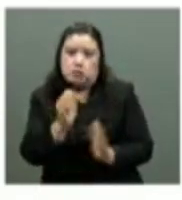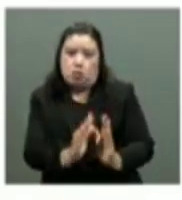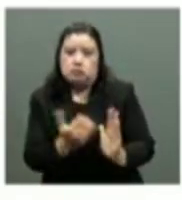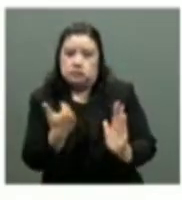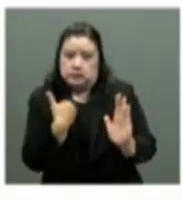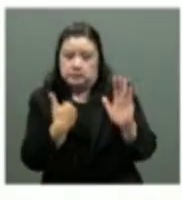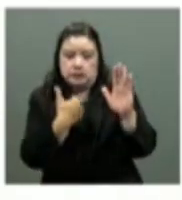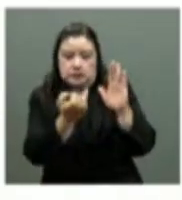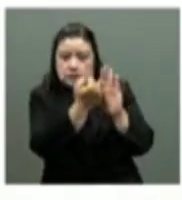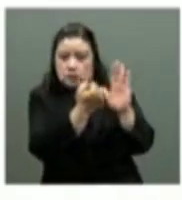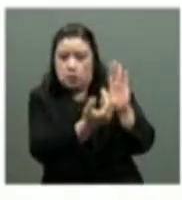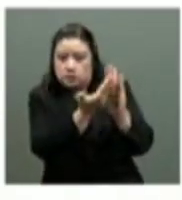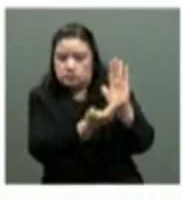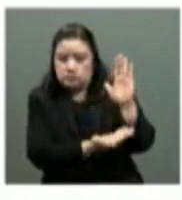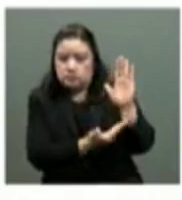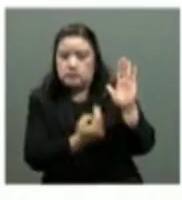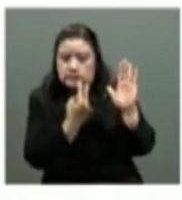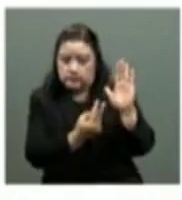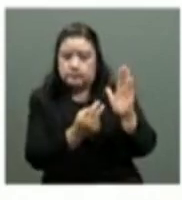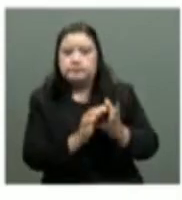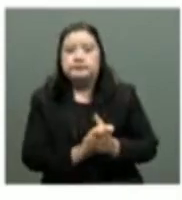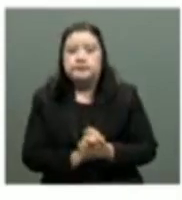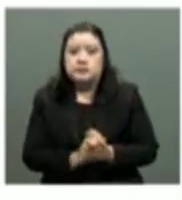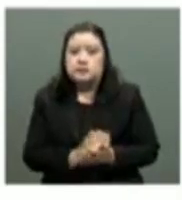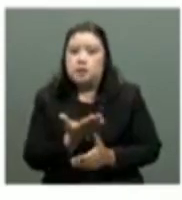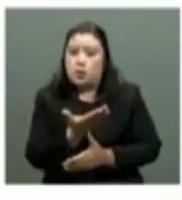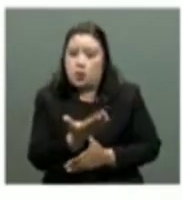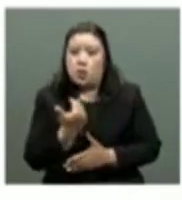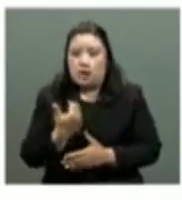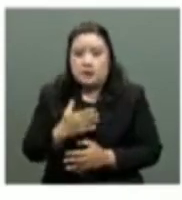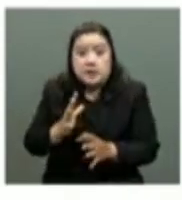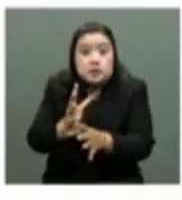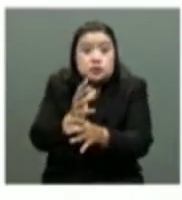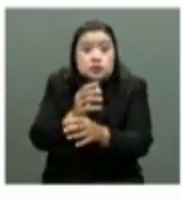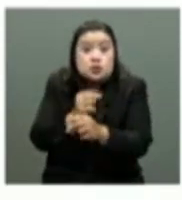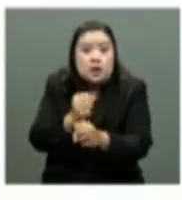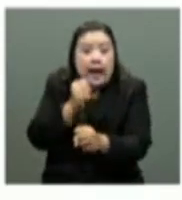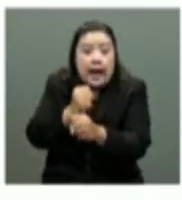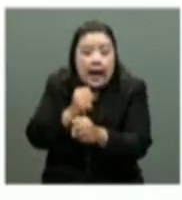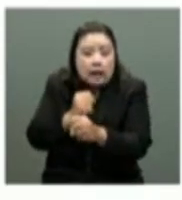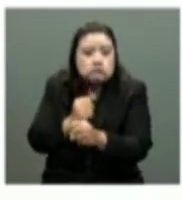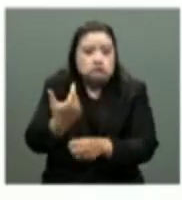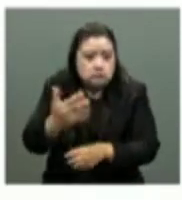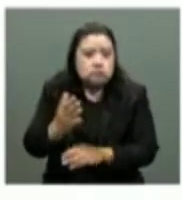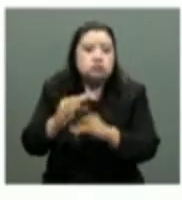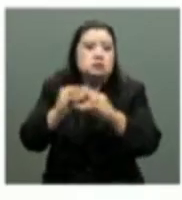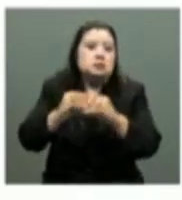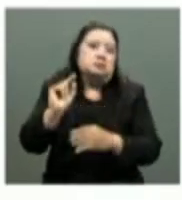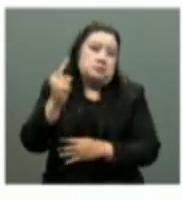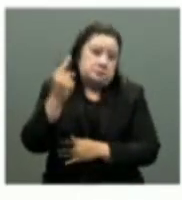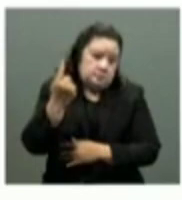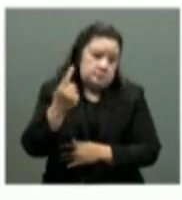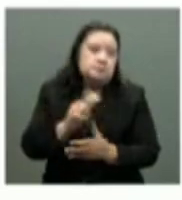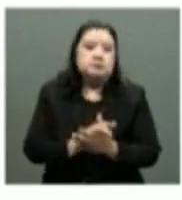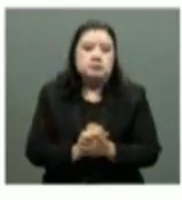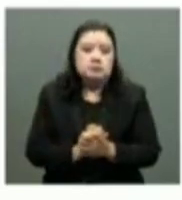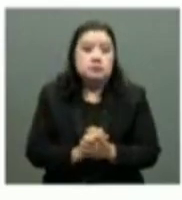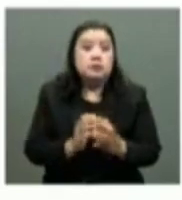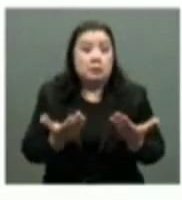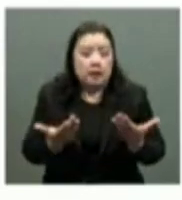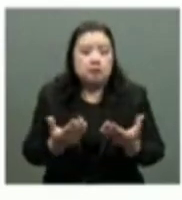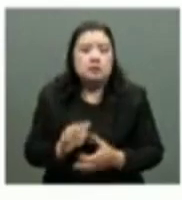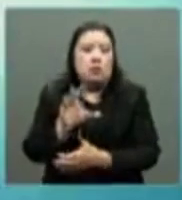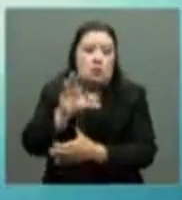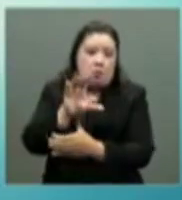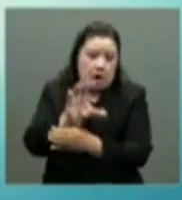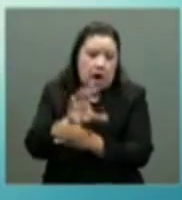ครับซึ่งอันนี้เดี๋ยวเราคงจะได้มีการพัฒนาชุดข้อมูลนี้ต่อไปเพราะอะไรครับเพราะว่ามาตรการต่าง